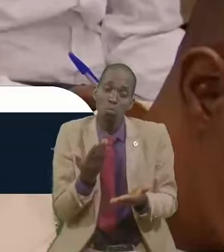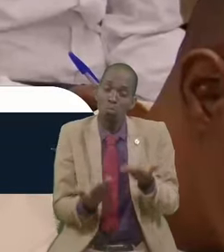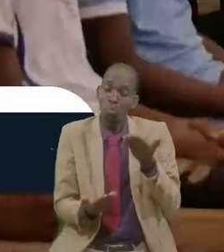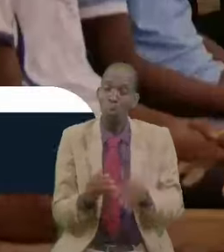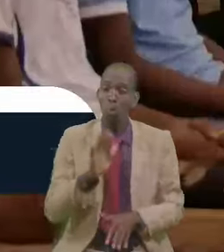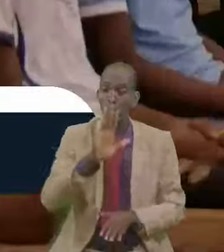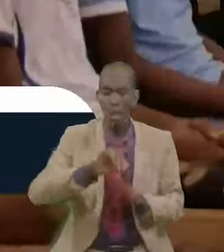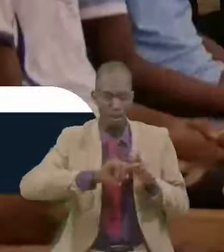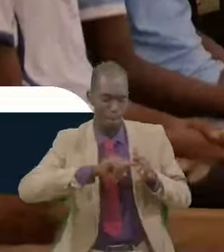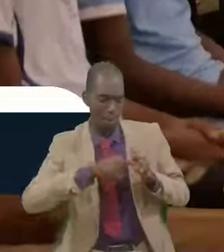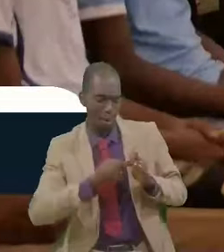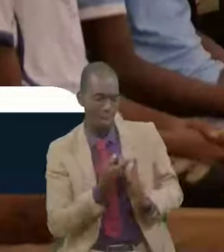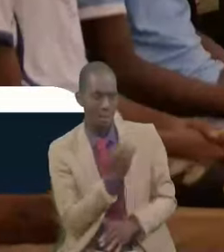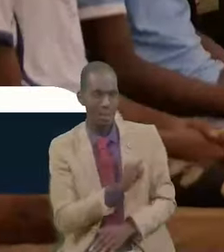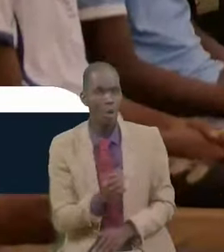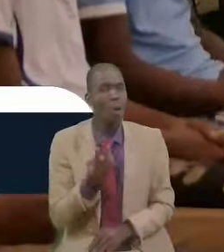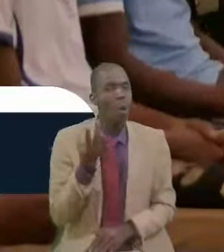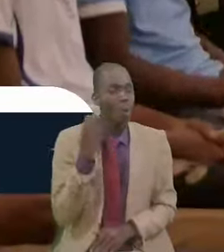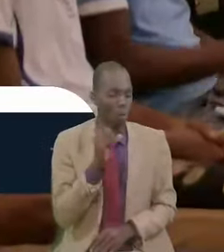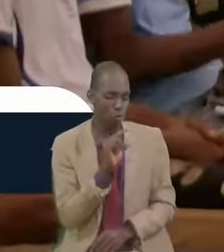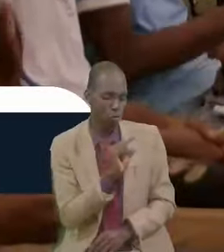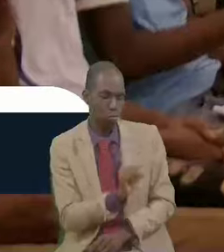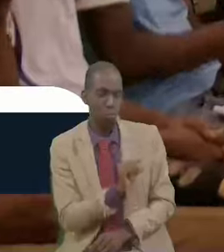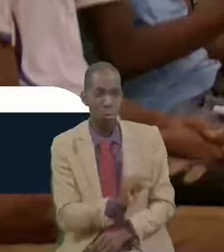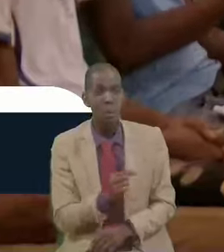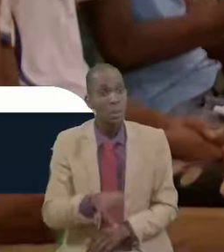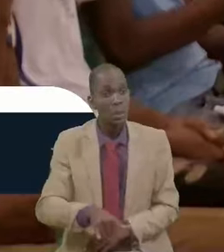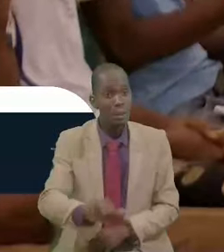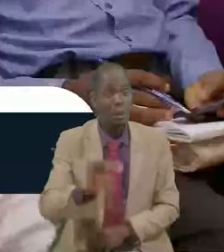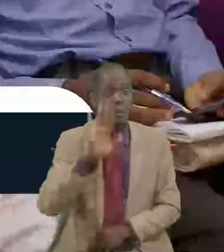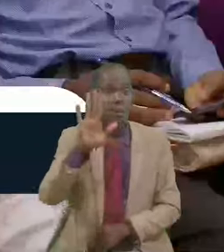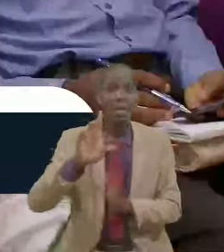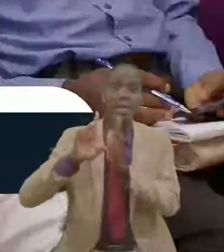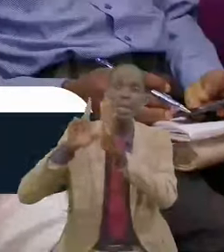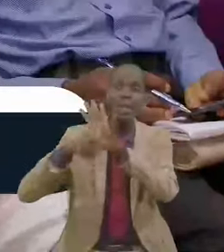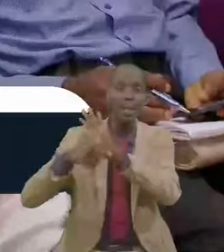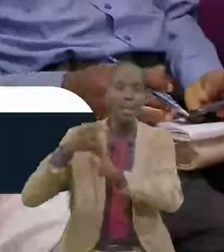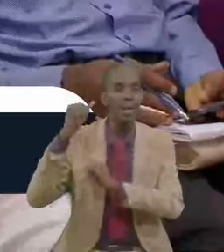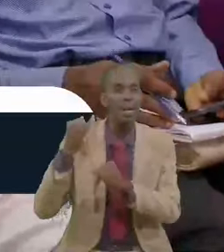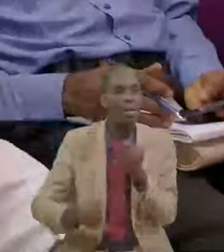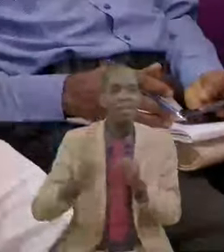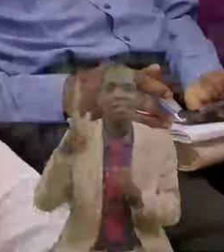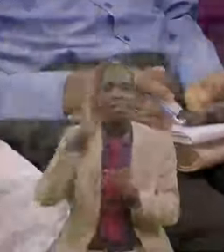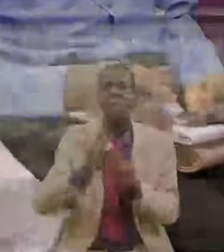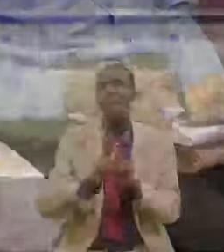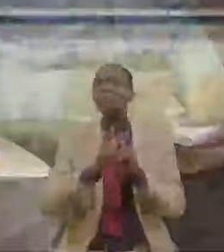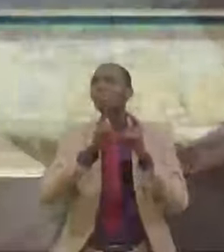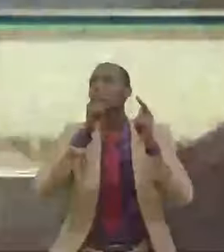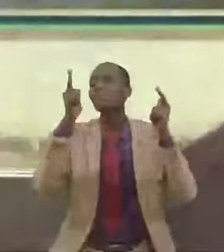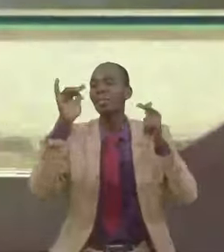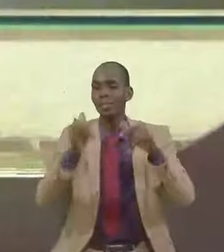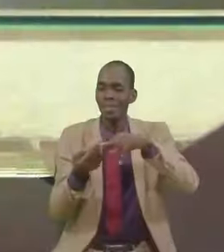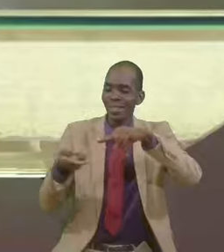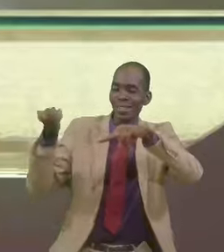ton ancienne prospérité semblera peu de choses. Celle qui t'est réservée sera bien plus